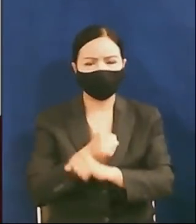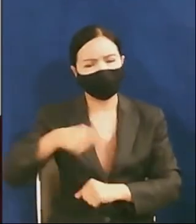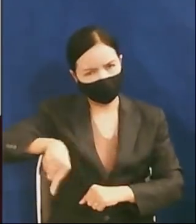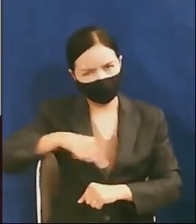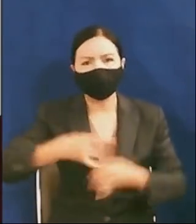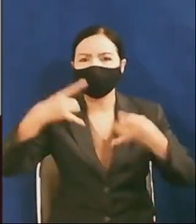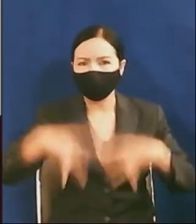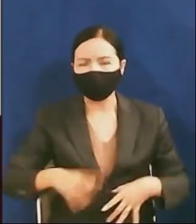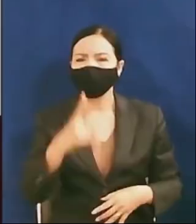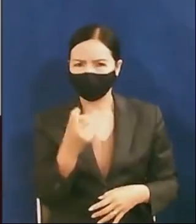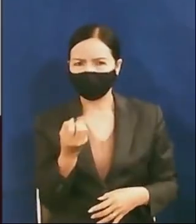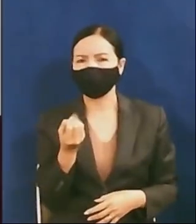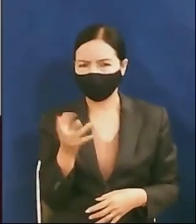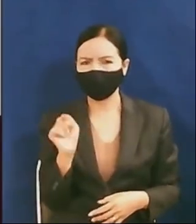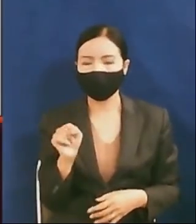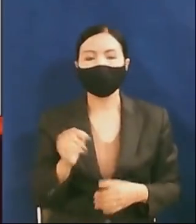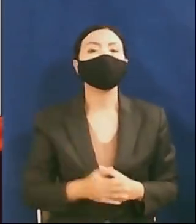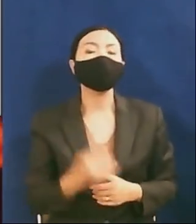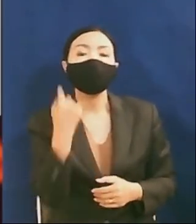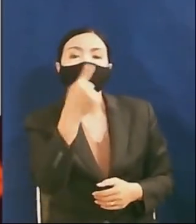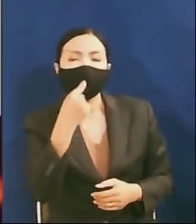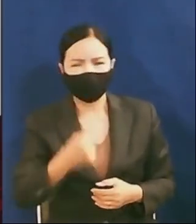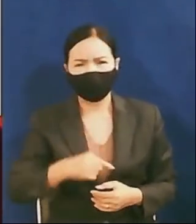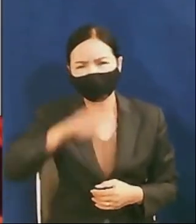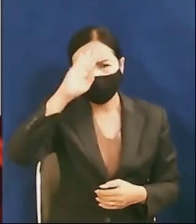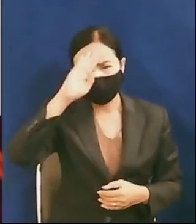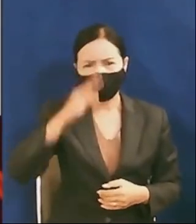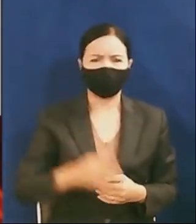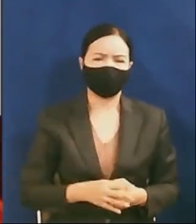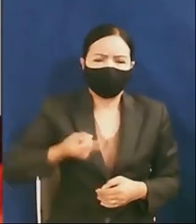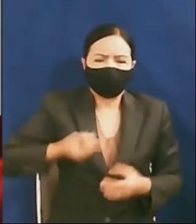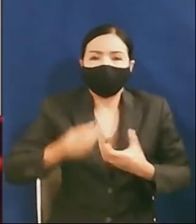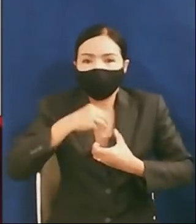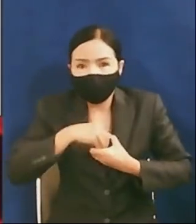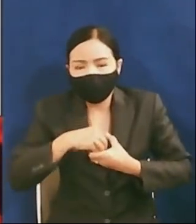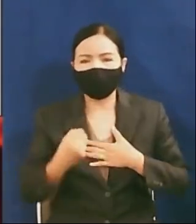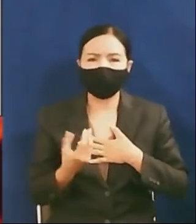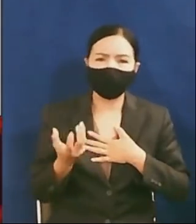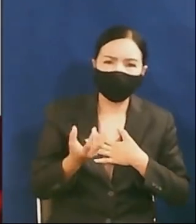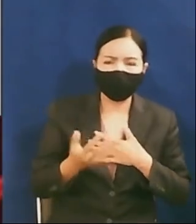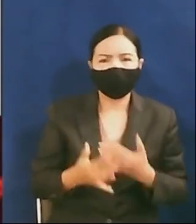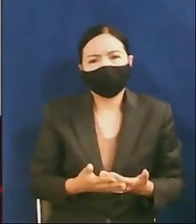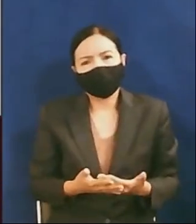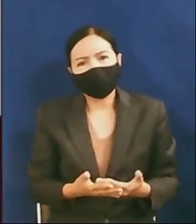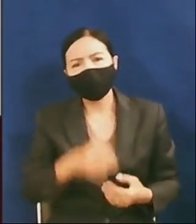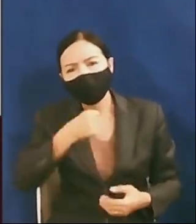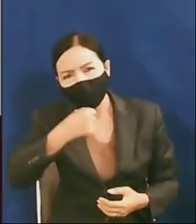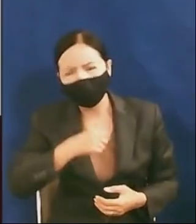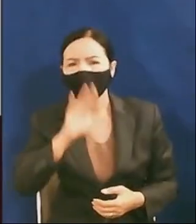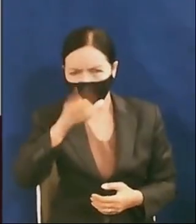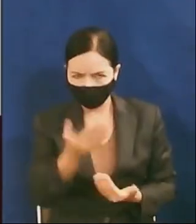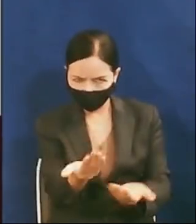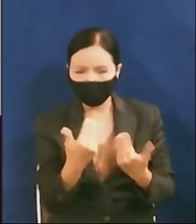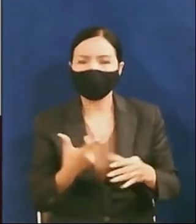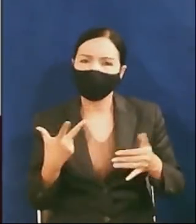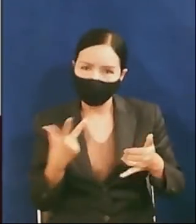ะครับพี่น้องประชาชนที่เข้าข่ายตรงนี้ก็อย่าได้ลังเลนะครับก็ขอให้ได้เข้ามารับวัคซีนนะครับส่วน